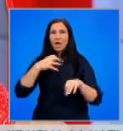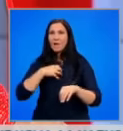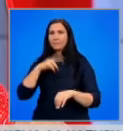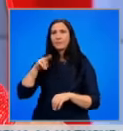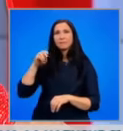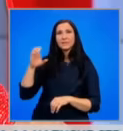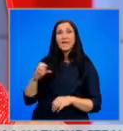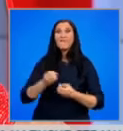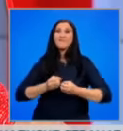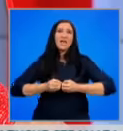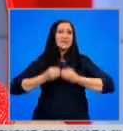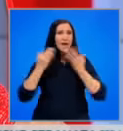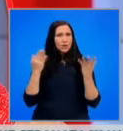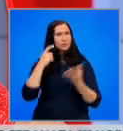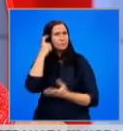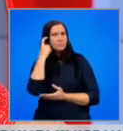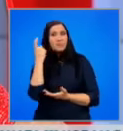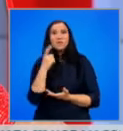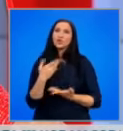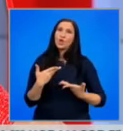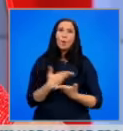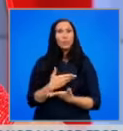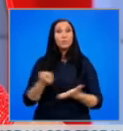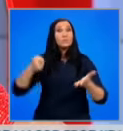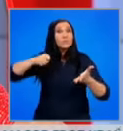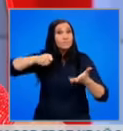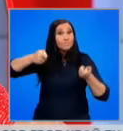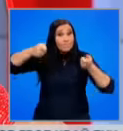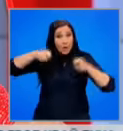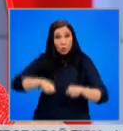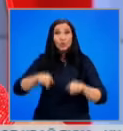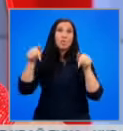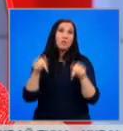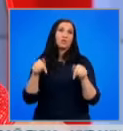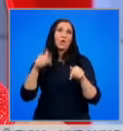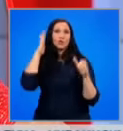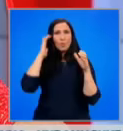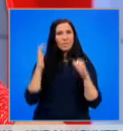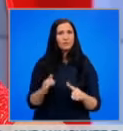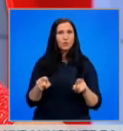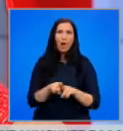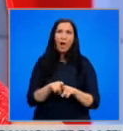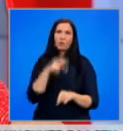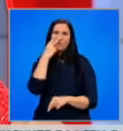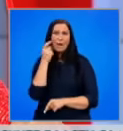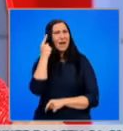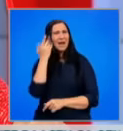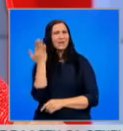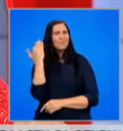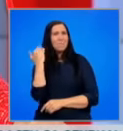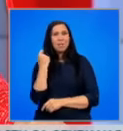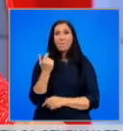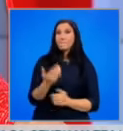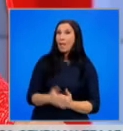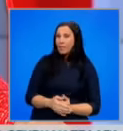и Възраждане са на мнение, че е необходимо да се сложи край на настоящото правителство, както видяхме и в реакциите преди малко при